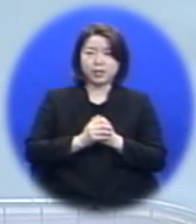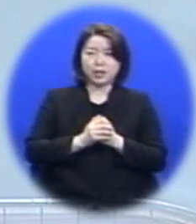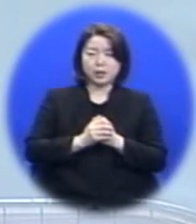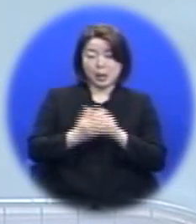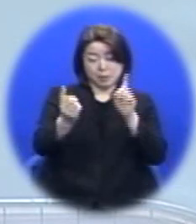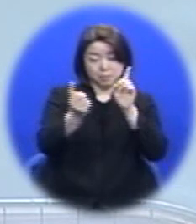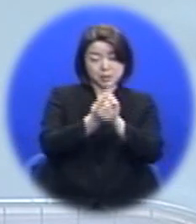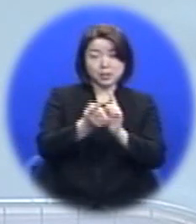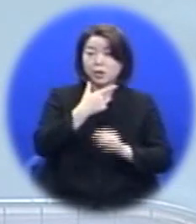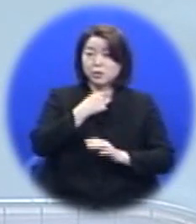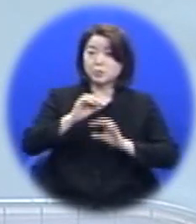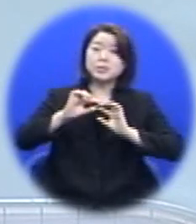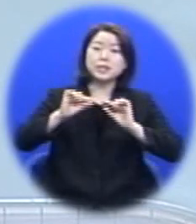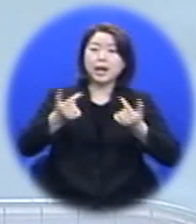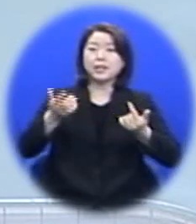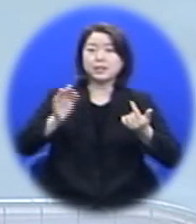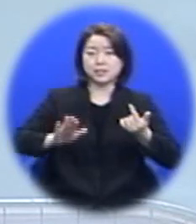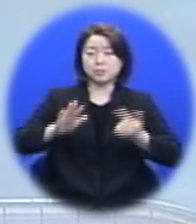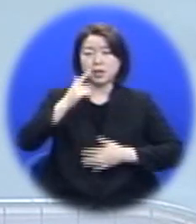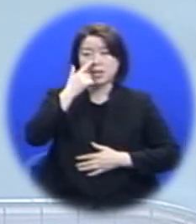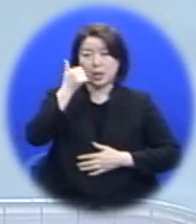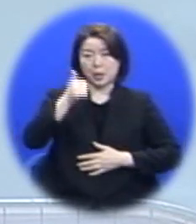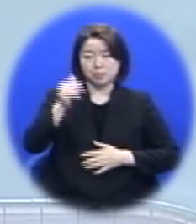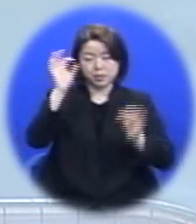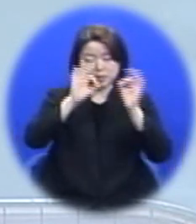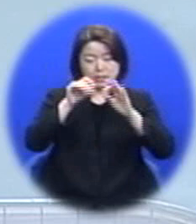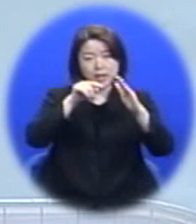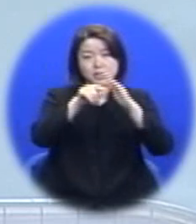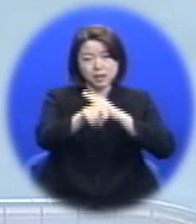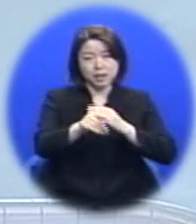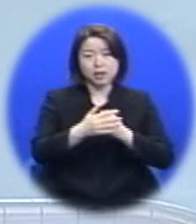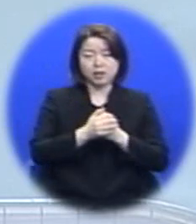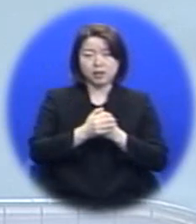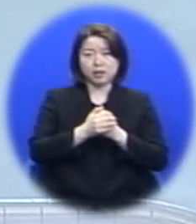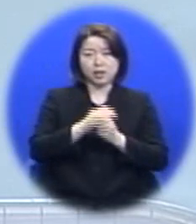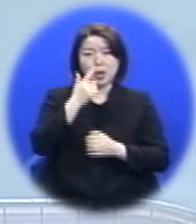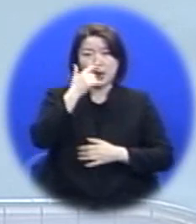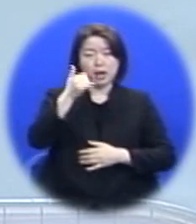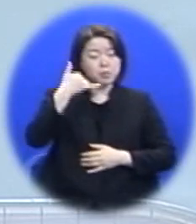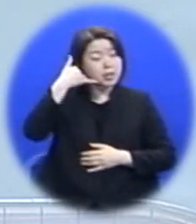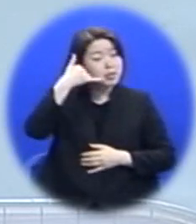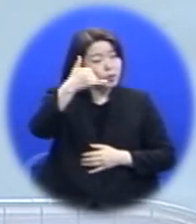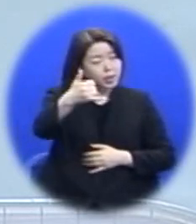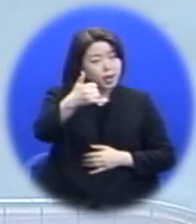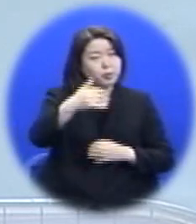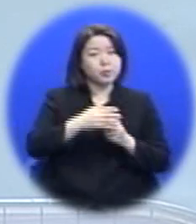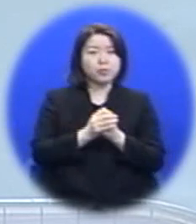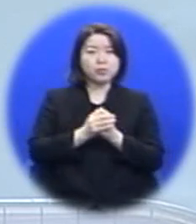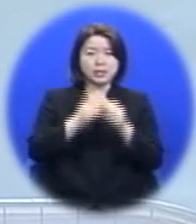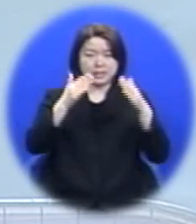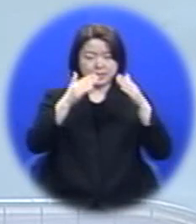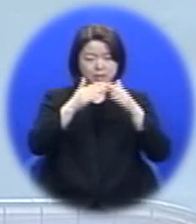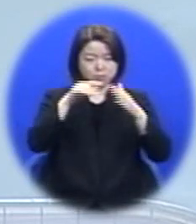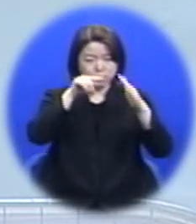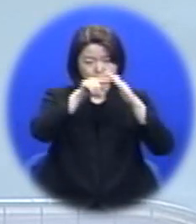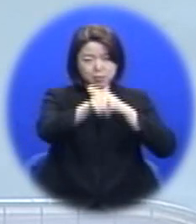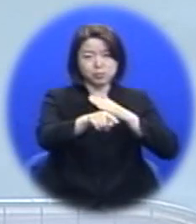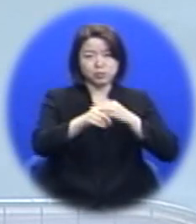만나고 싶었지만 아버지의 일을 찾아갑니다. 아버지에게 전화를 드리고 그리고 집을